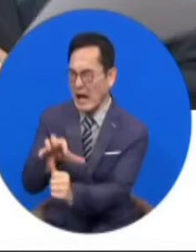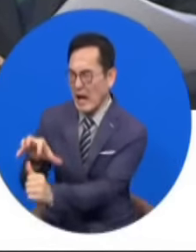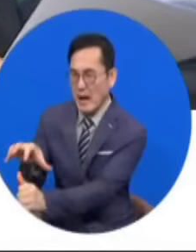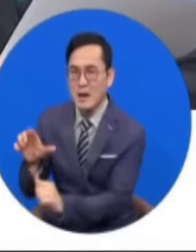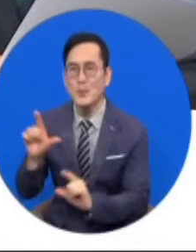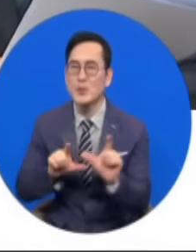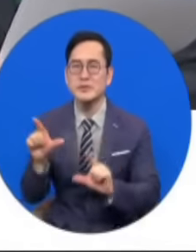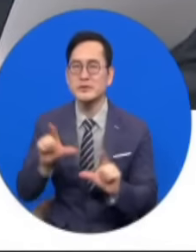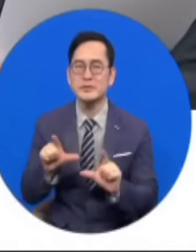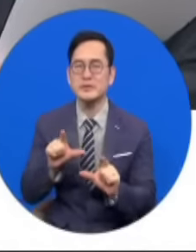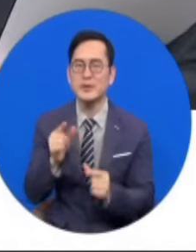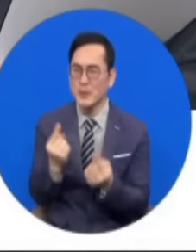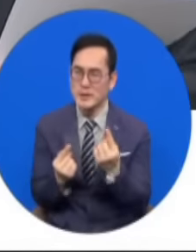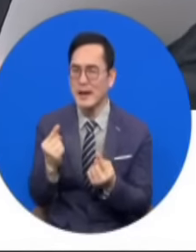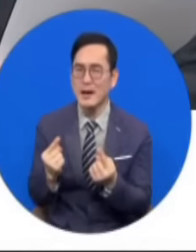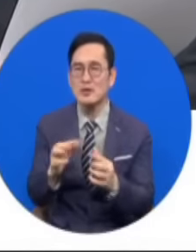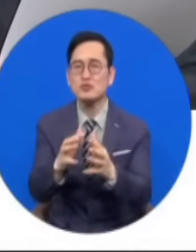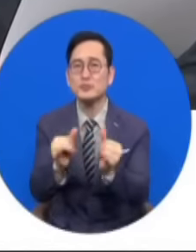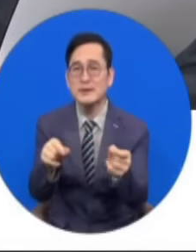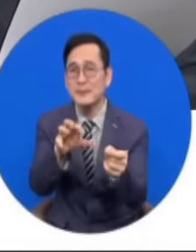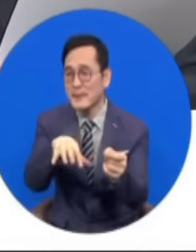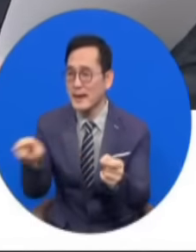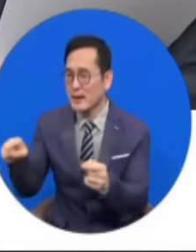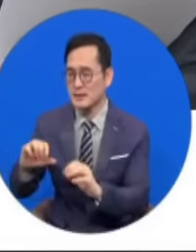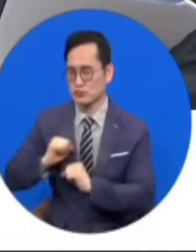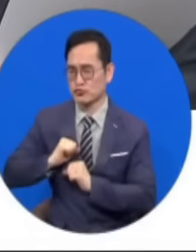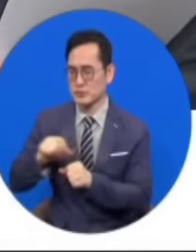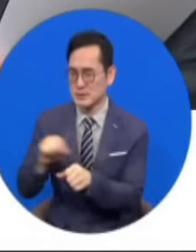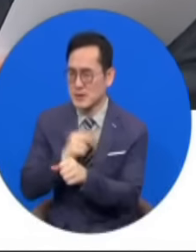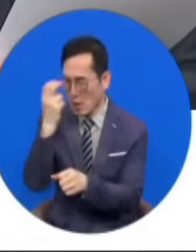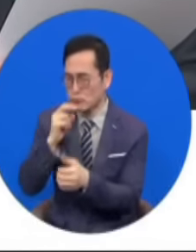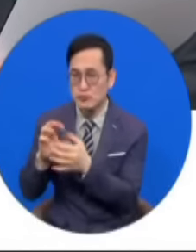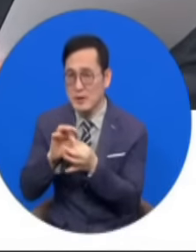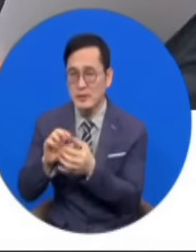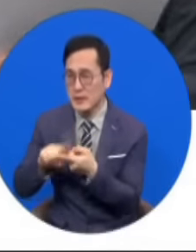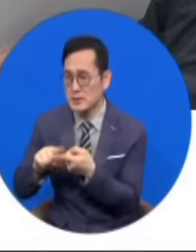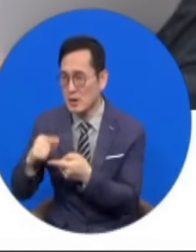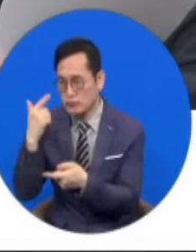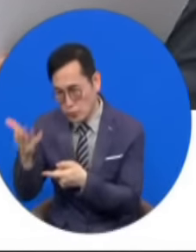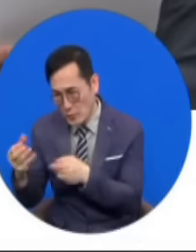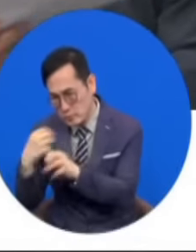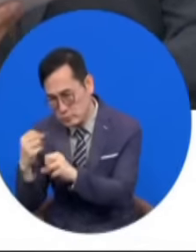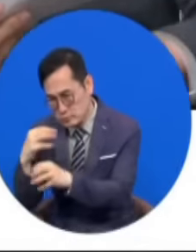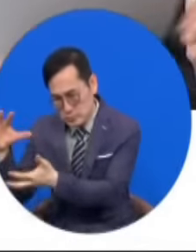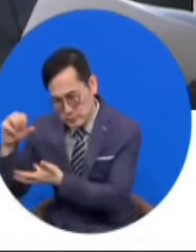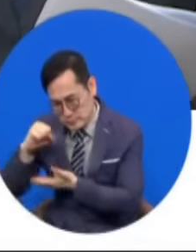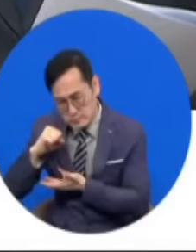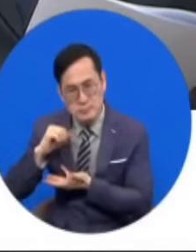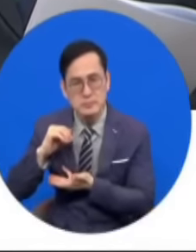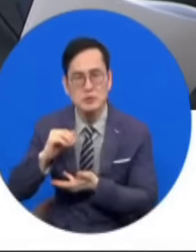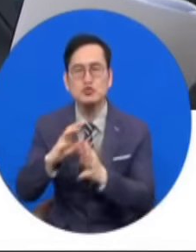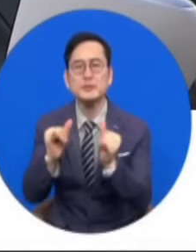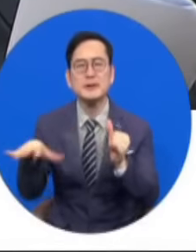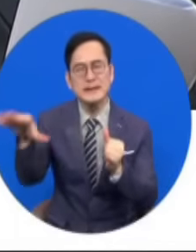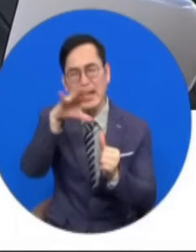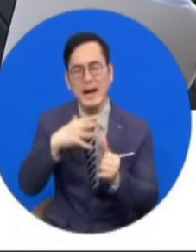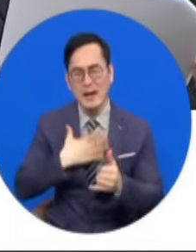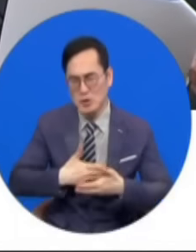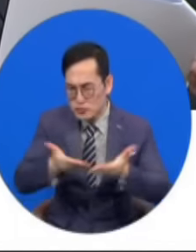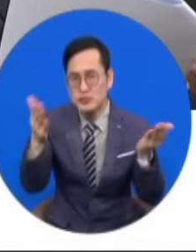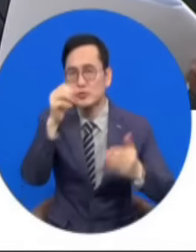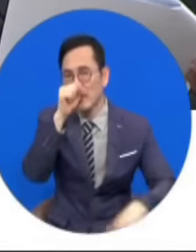국민들께 더 많은 정보를 알려 드리는 것이 국회가 해야 될 일이라 거를 국회의원들이 좀 알았으면 좋겠다는 말씀을 드립니다 제가 지금 한국 정치가